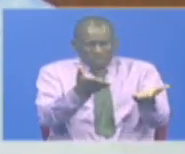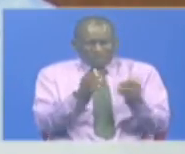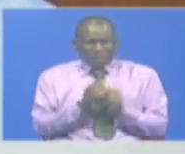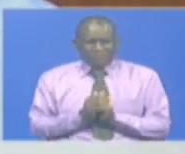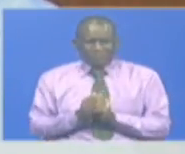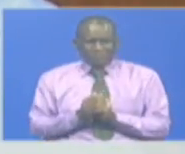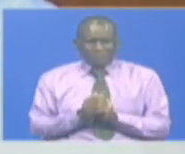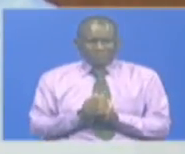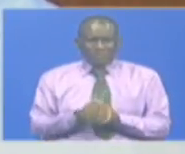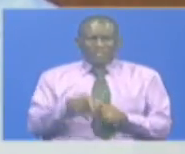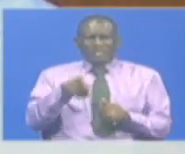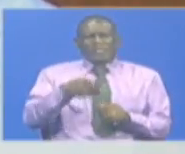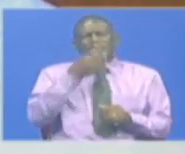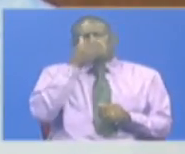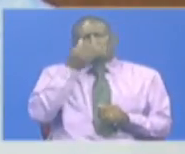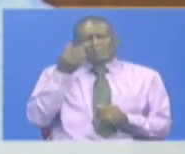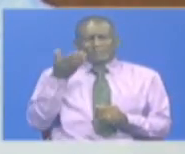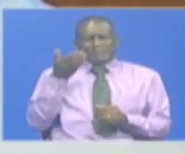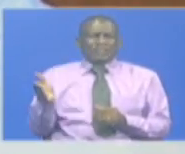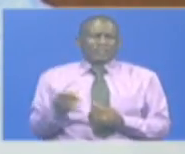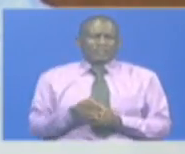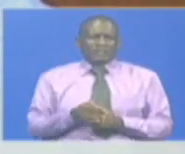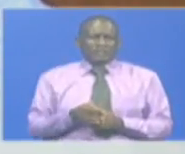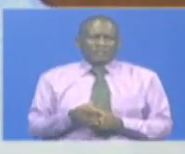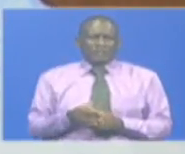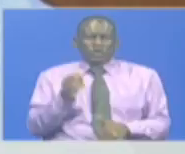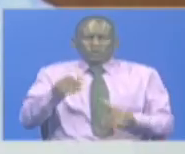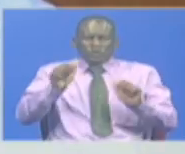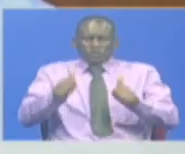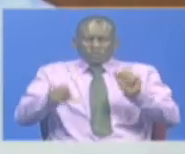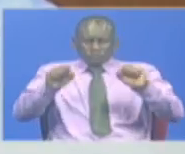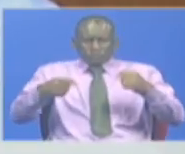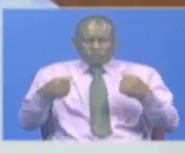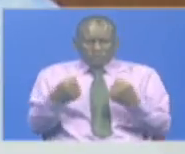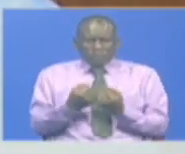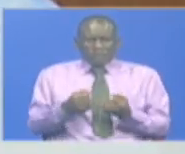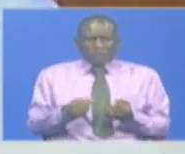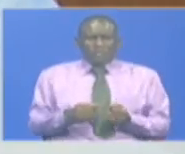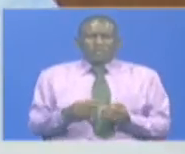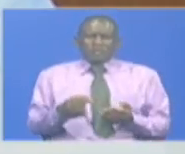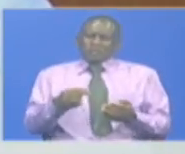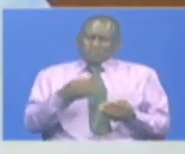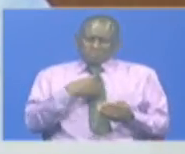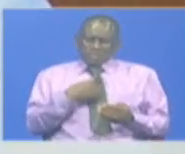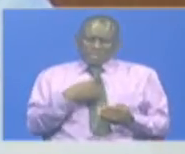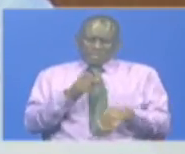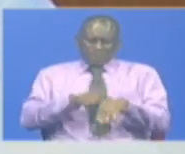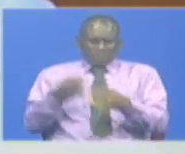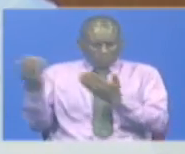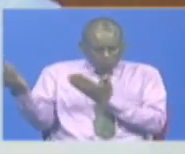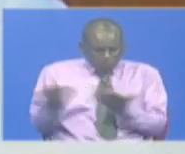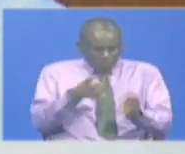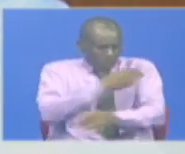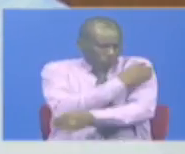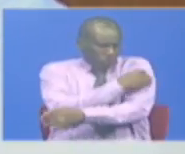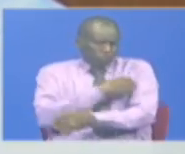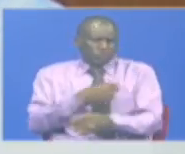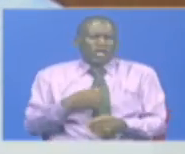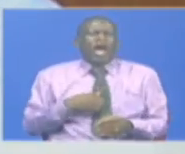that could be the best thing that can happen. Kwa sababu nilipoletwa hapa, nilikuwa najua naletwa